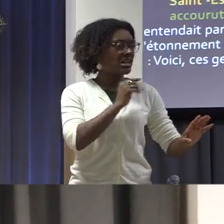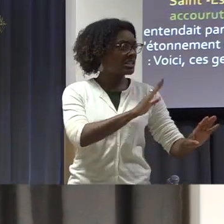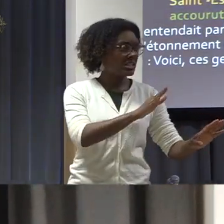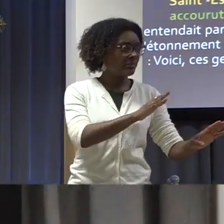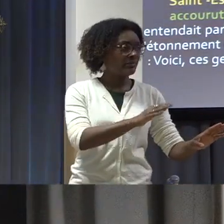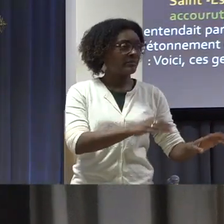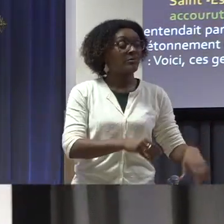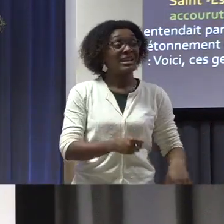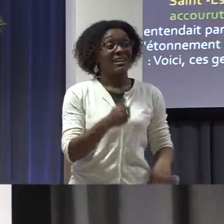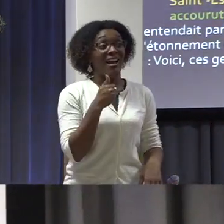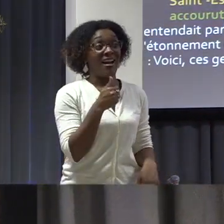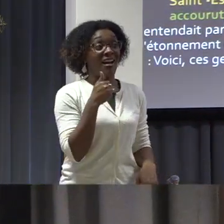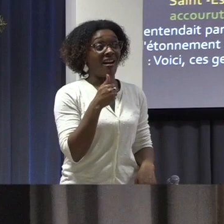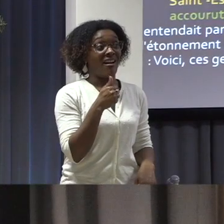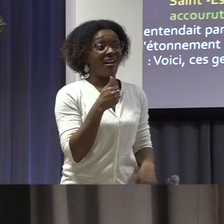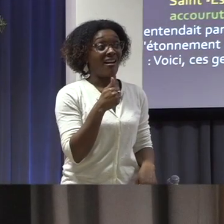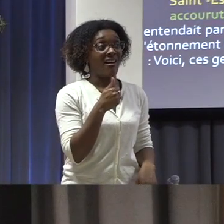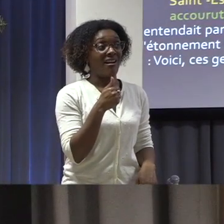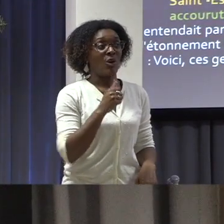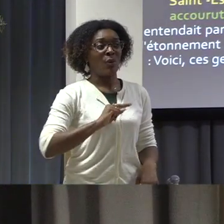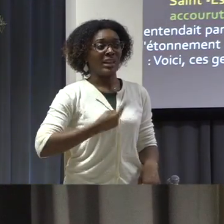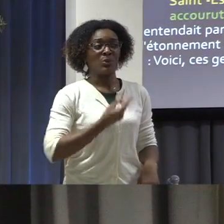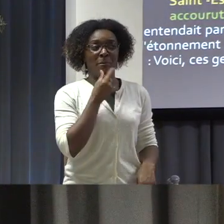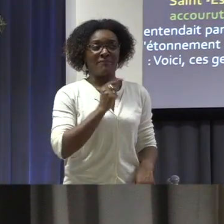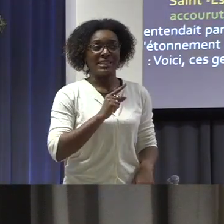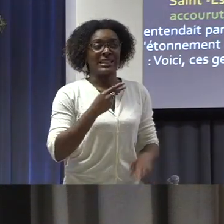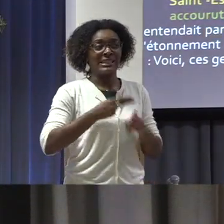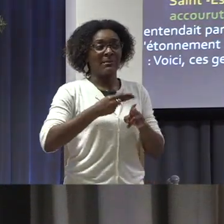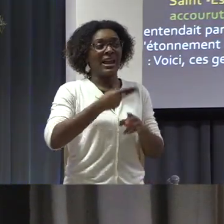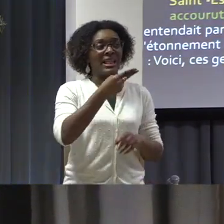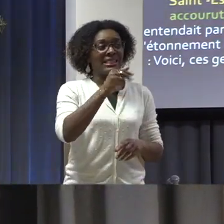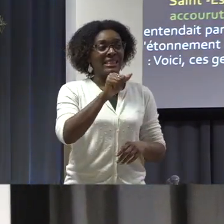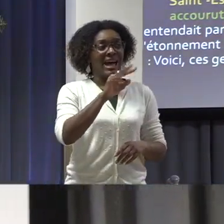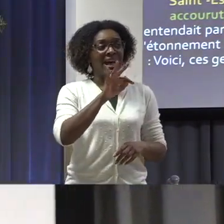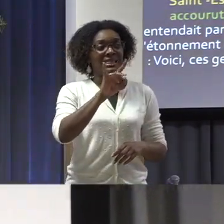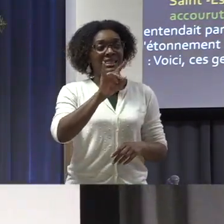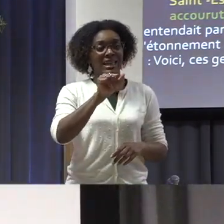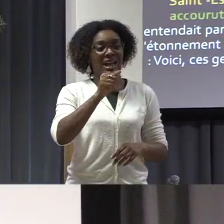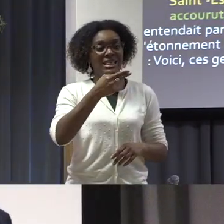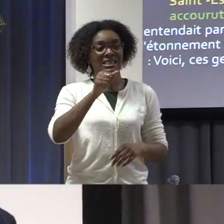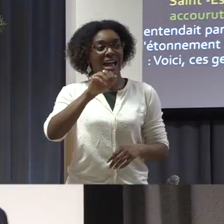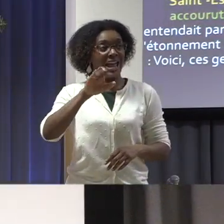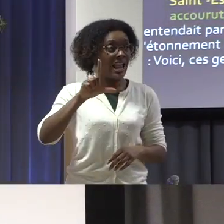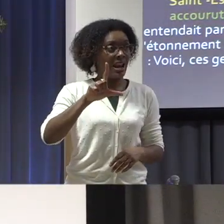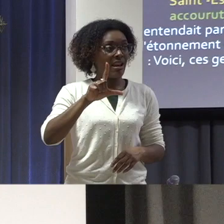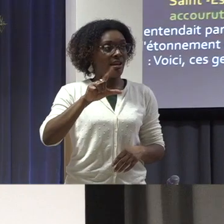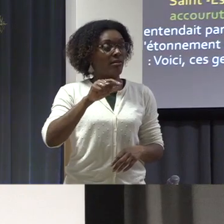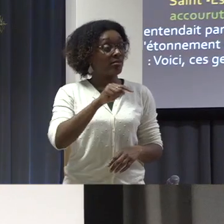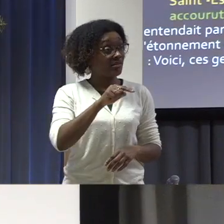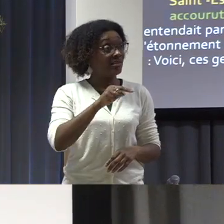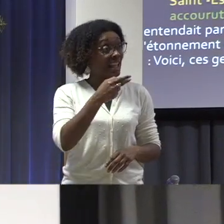en a un qui ne se convertit pas facilement il s'appelle nathanaël nathanaël arrive il voit